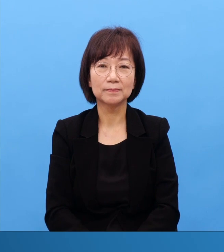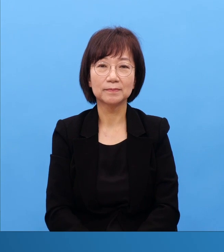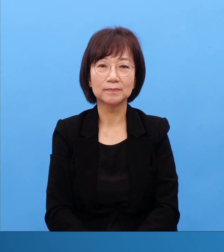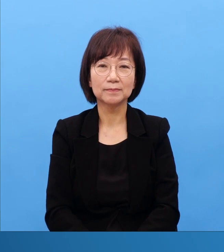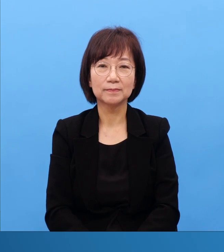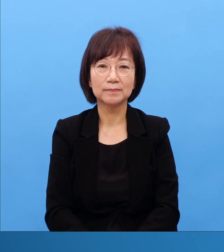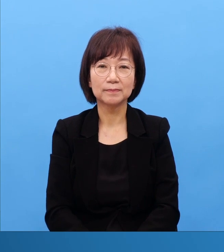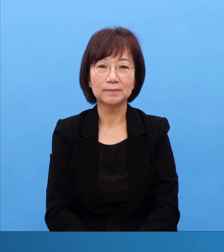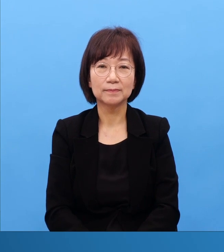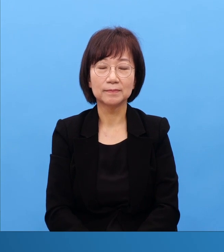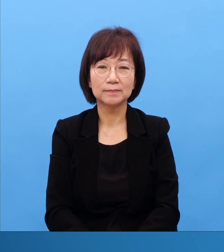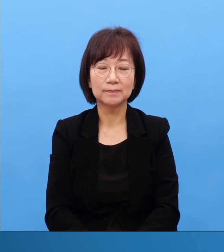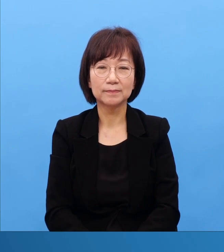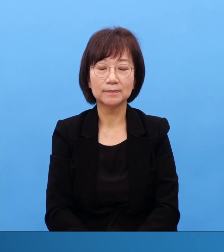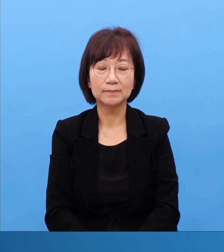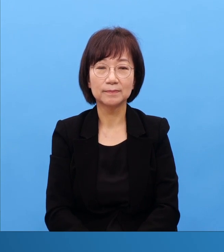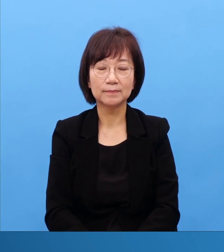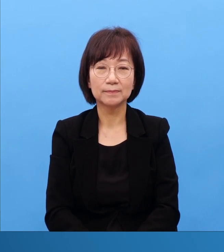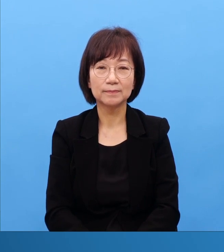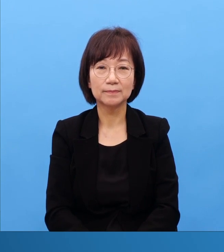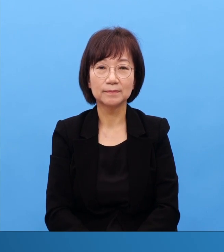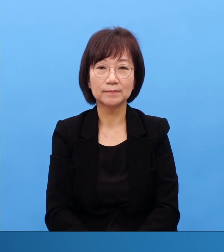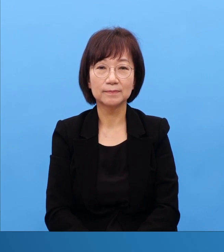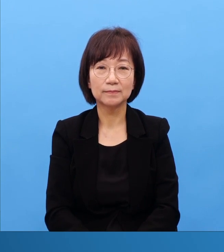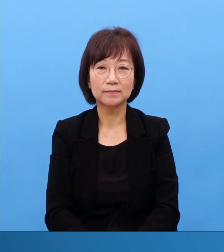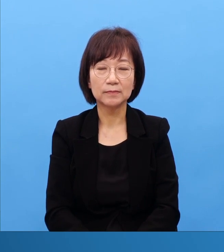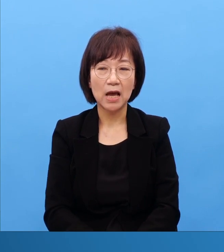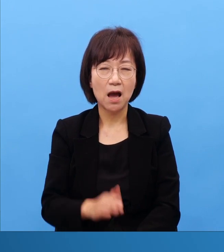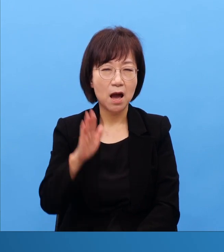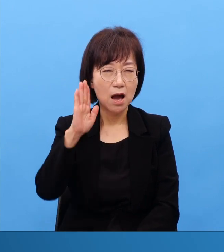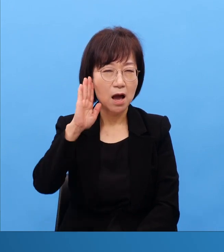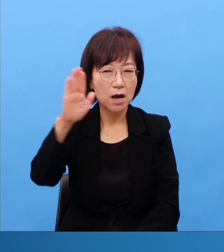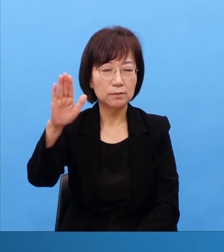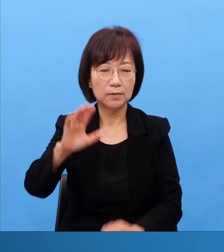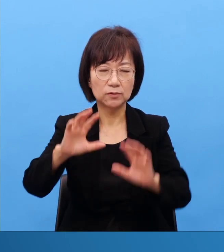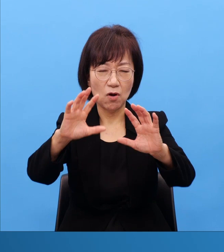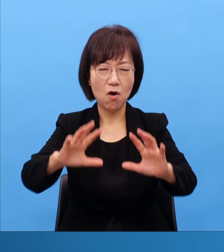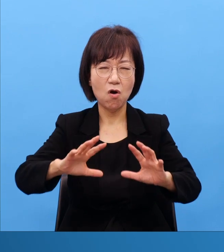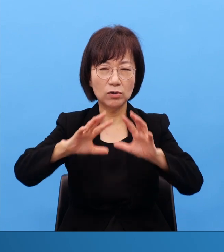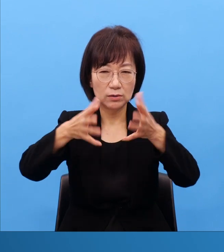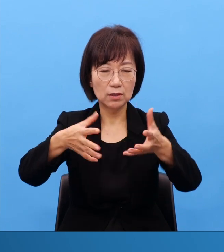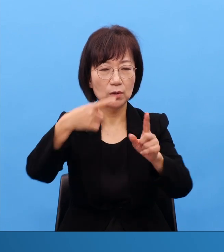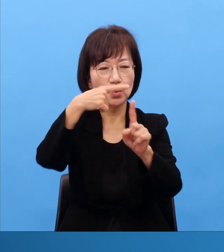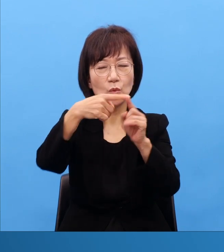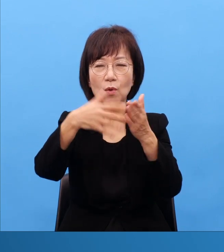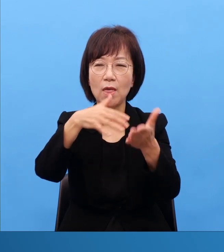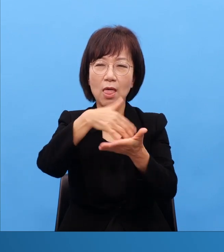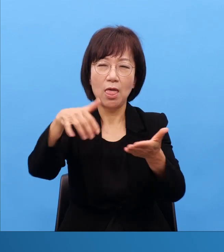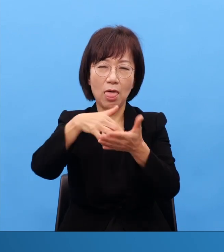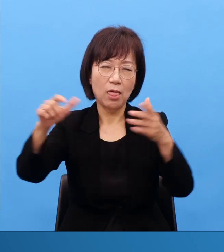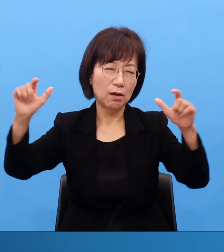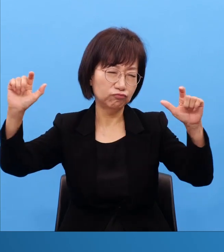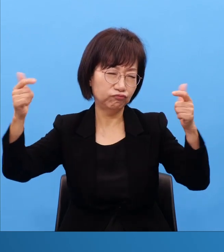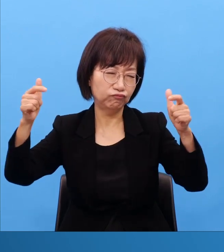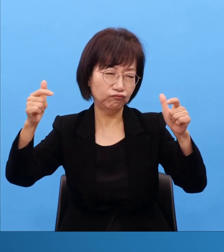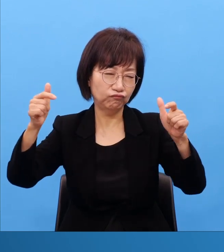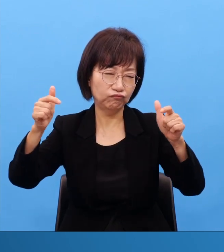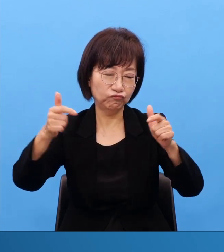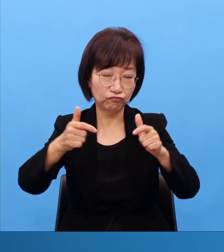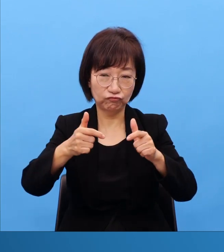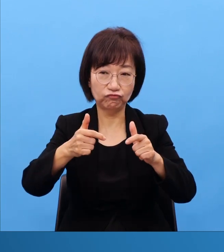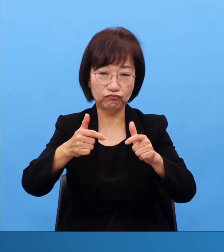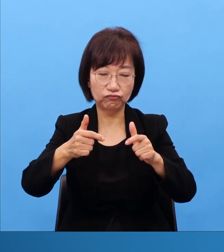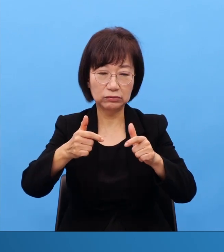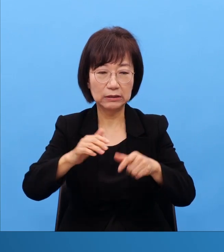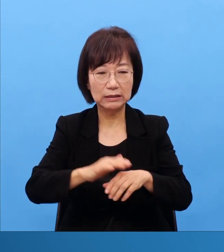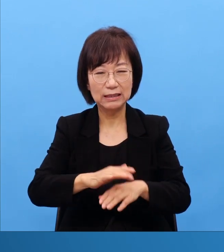저는 앞으로 이 말하면 미안한데요, 전 세계교회 문 닫을 거거든요. 준비해야 됩니다. And I'm sorry to say this, but going forward, 정말 미안합니다. All